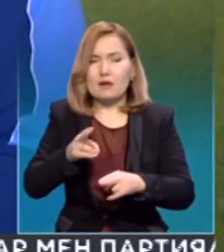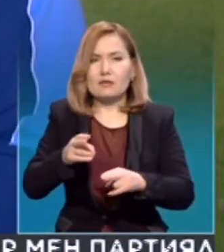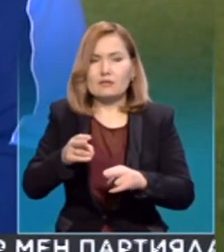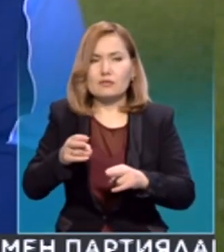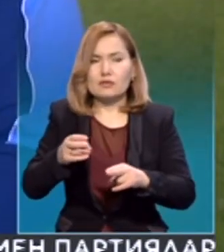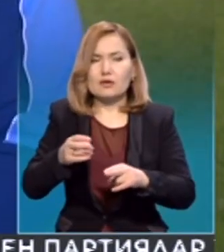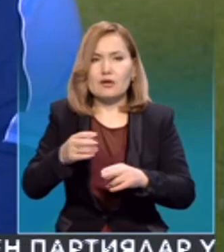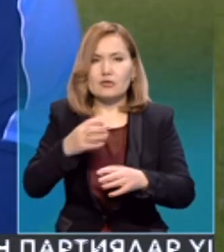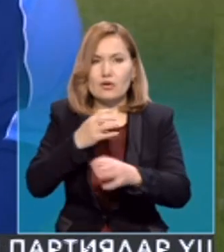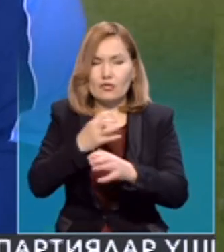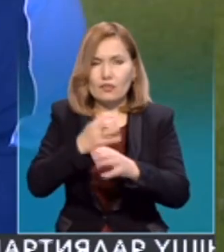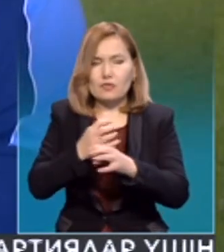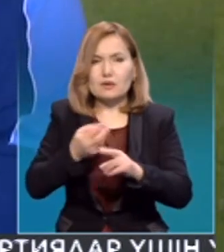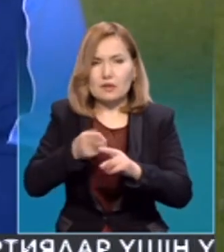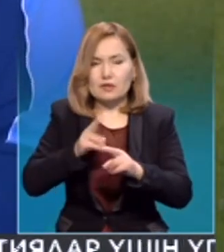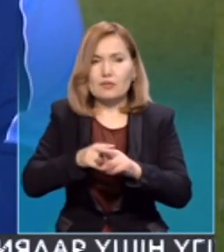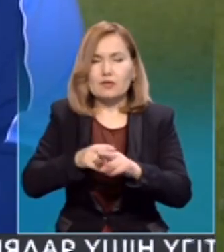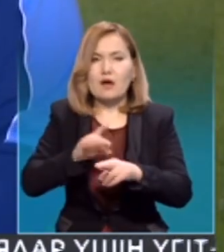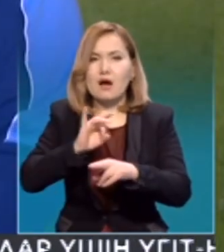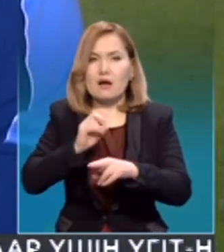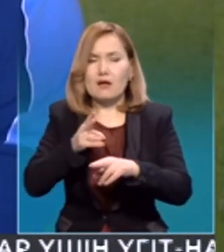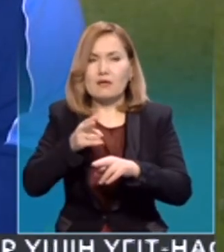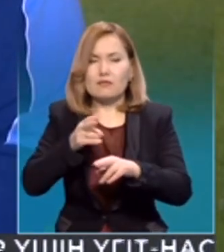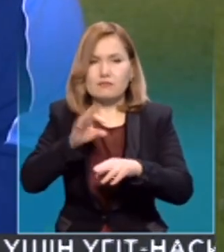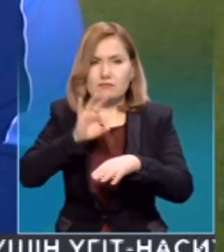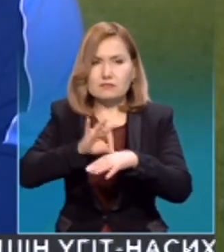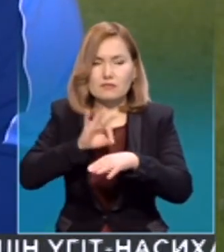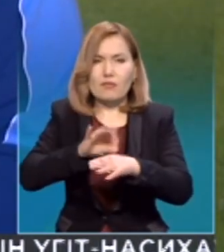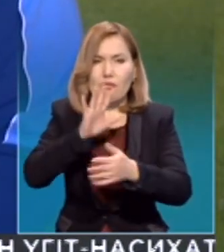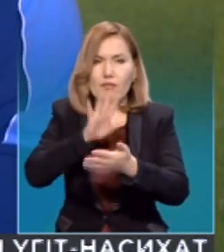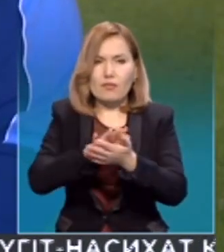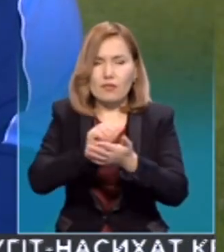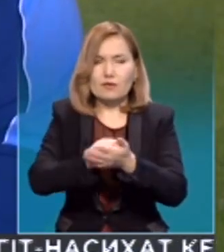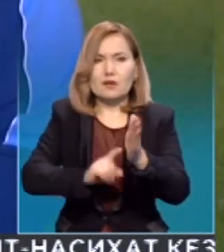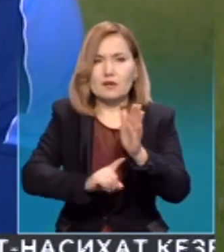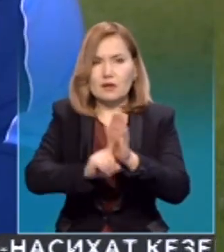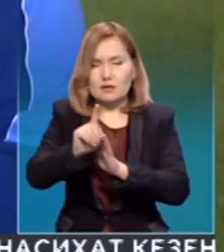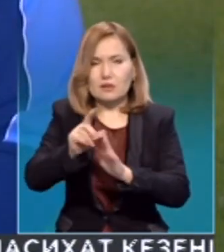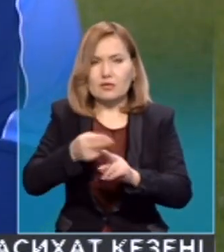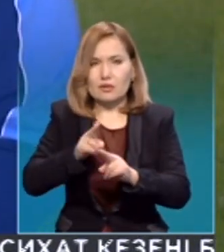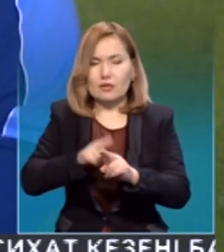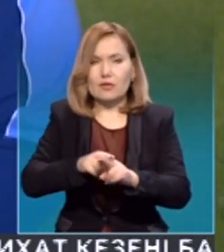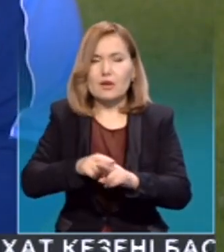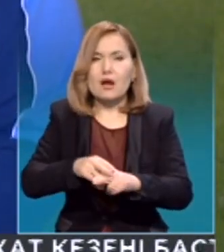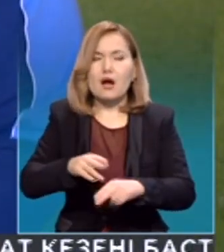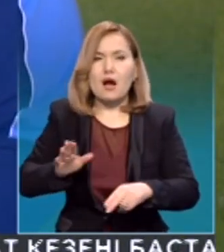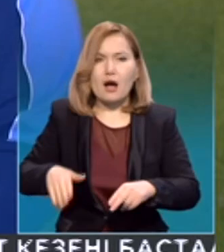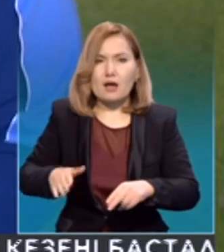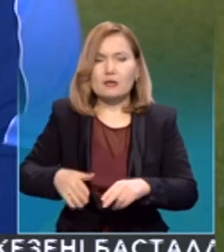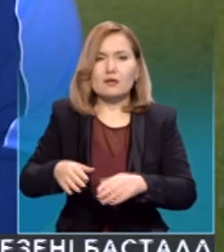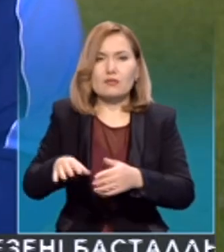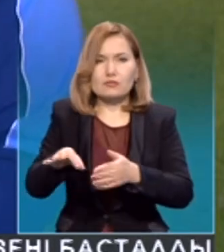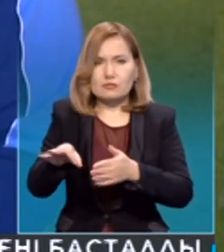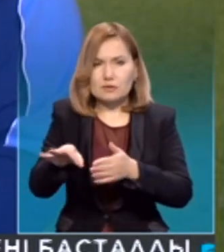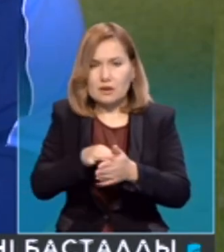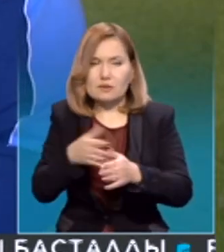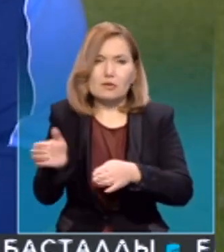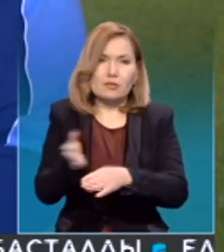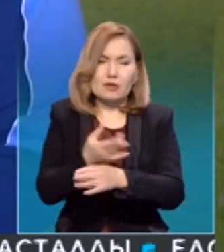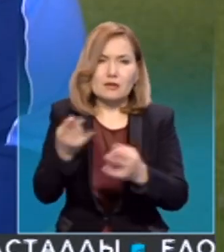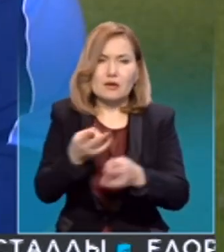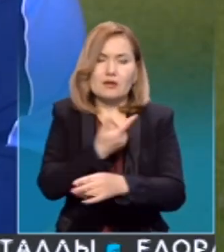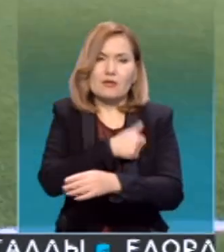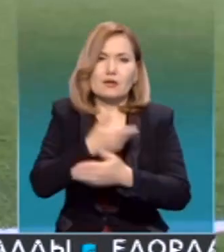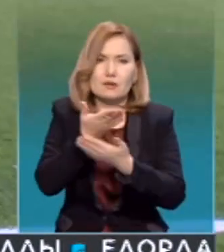дейді, тазобедренный суставта. «Если ол очаг онкология болса, полностью алып тастаймыз аяғынды,